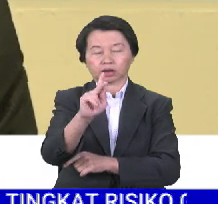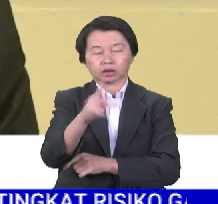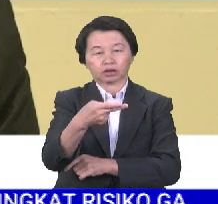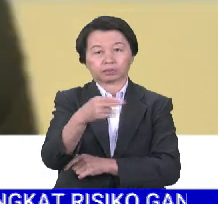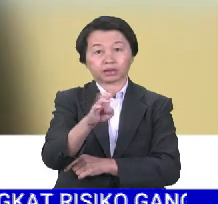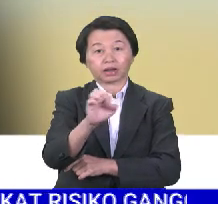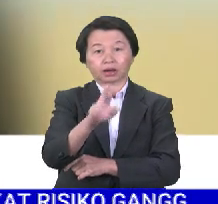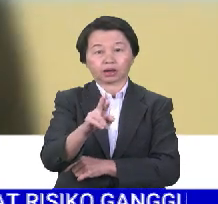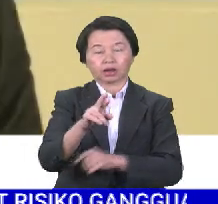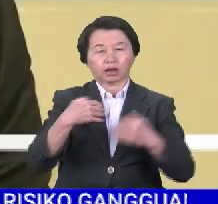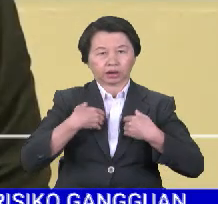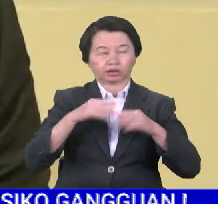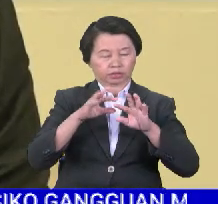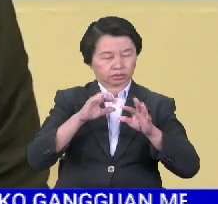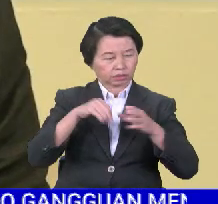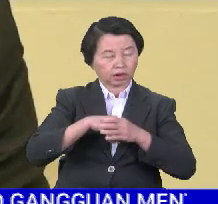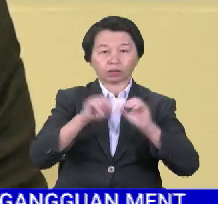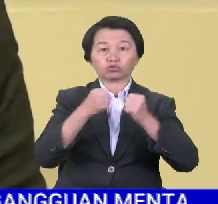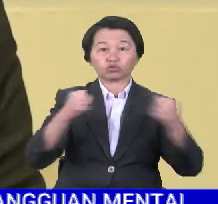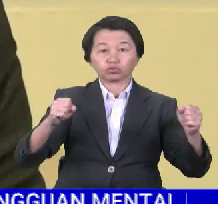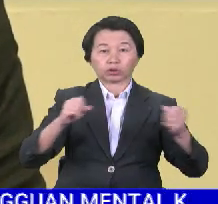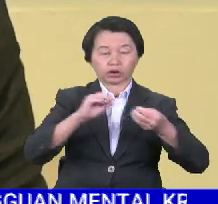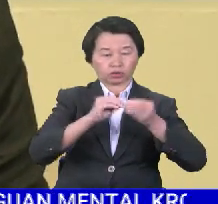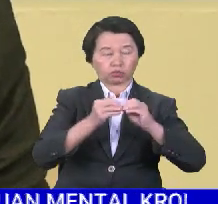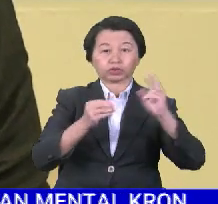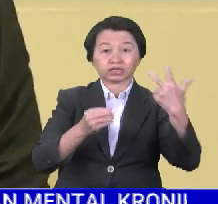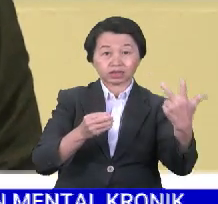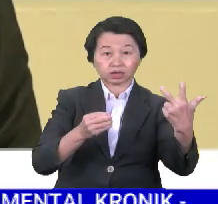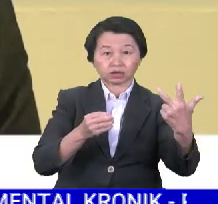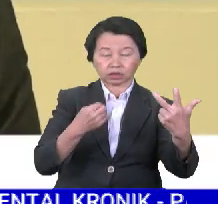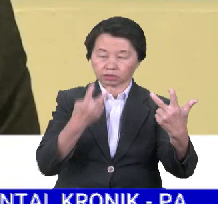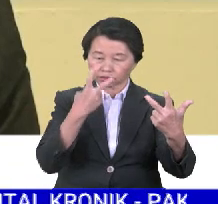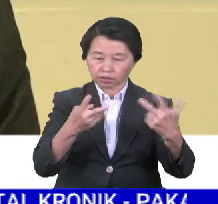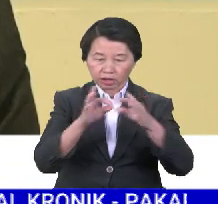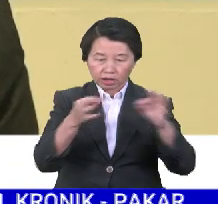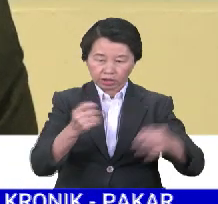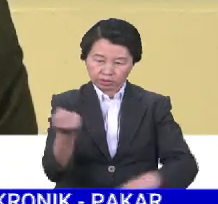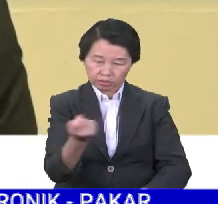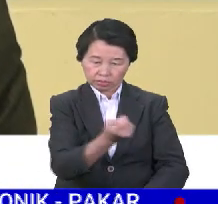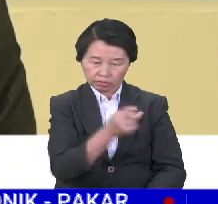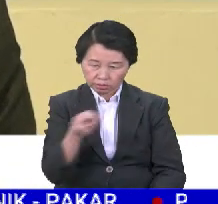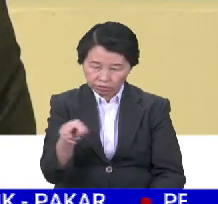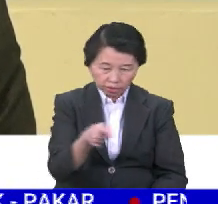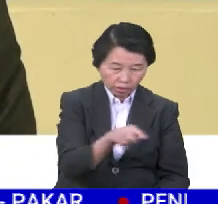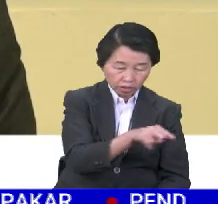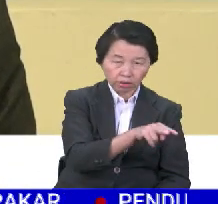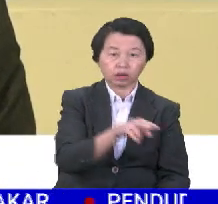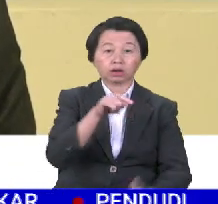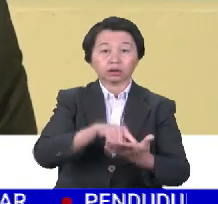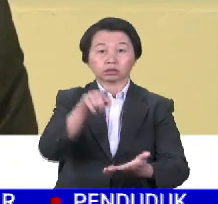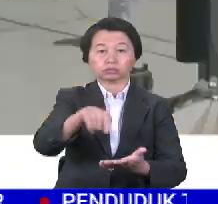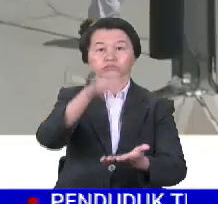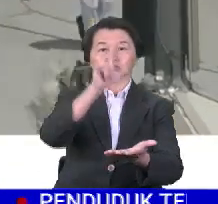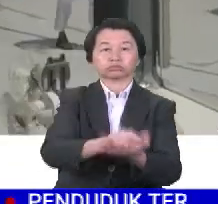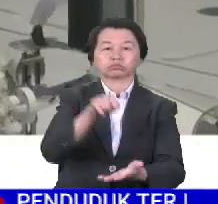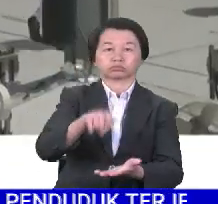ayat yang ketiga, ya, yang bermaksud kalau kita lihat dalam ayat ini, dan inilah satu